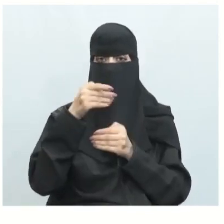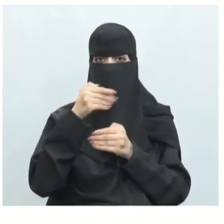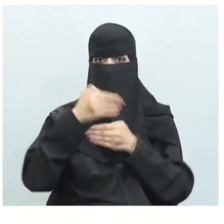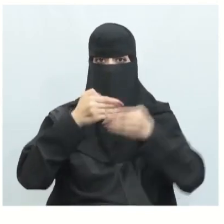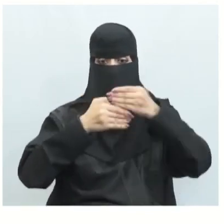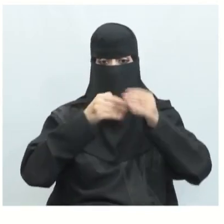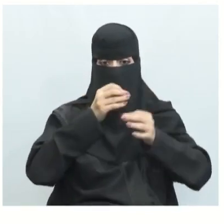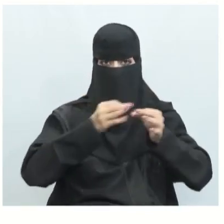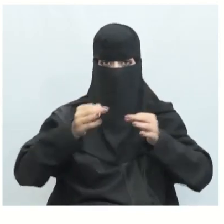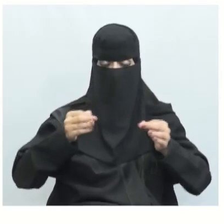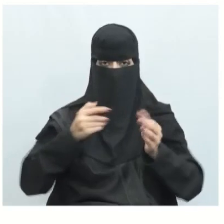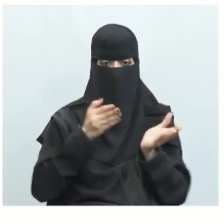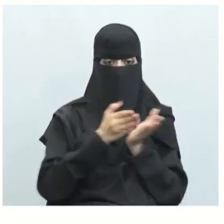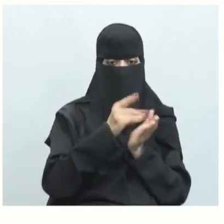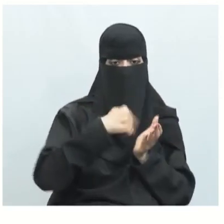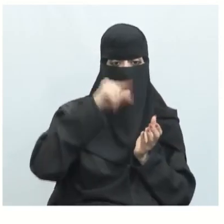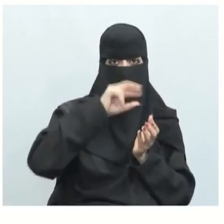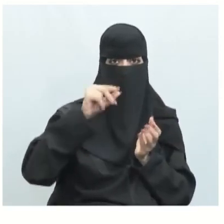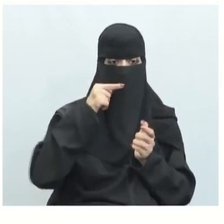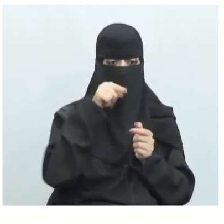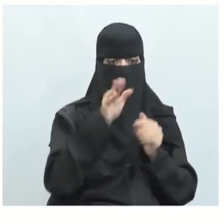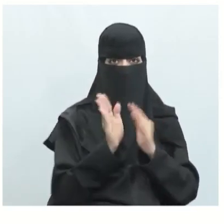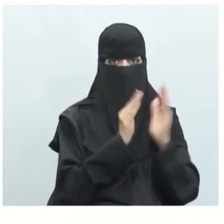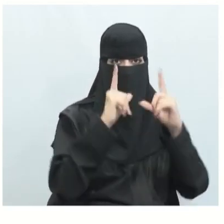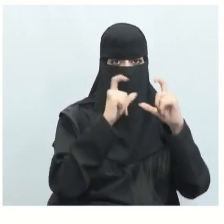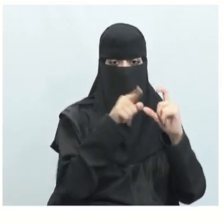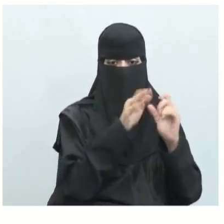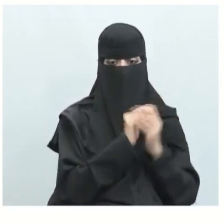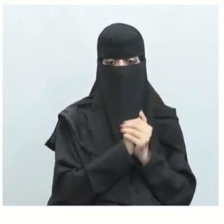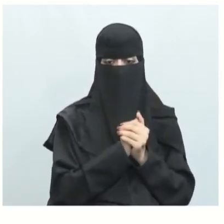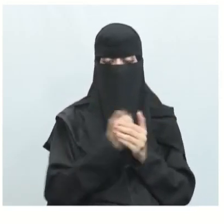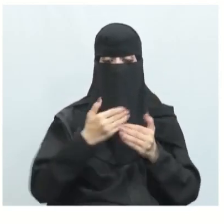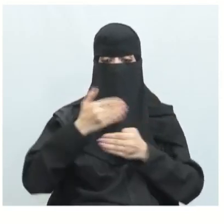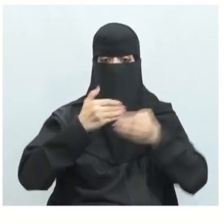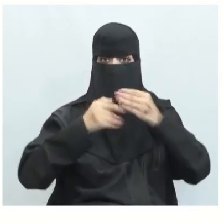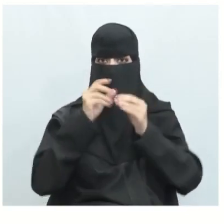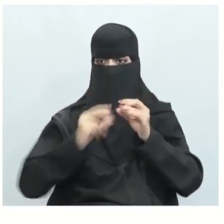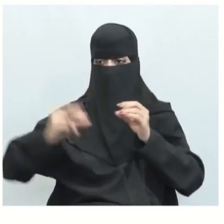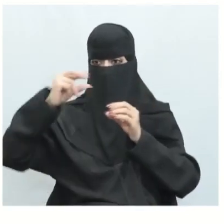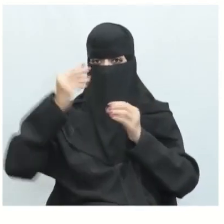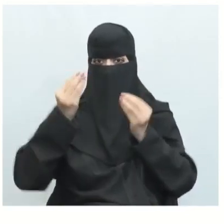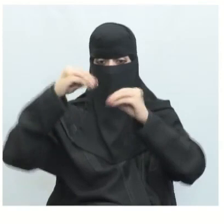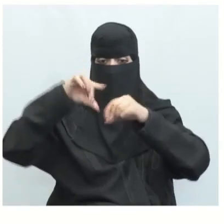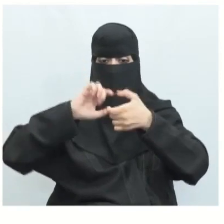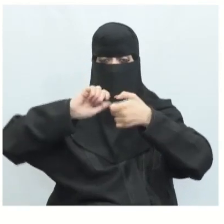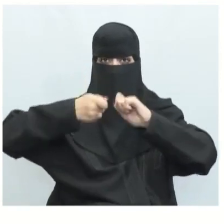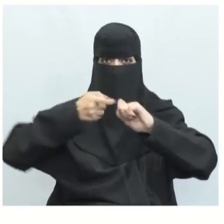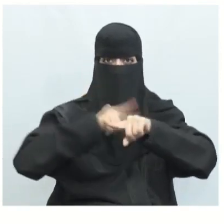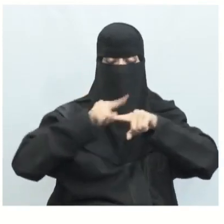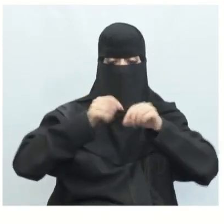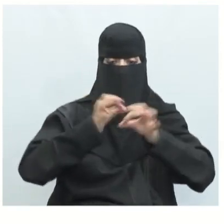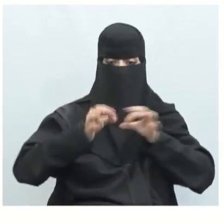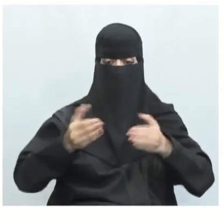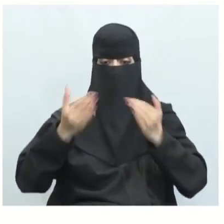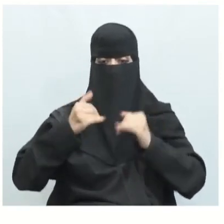انشاء مخطط موجه مثل الموضح بالشكل المجاور انشاء داله لاضافه عقده الى المخطط